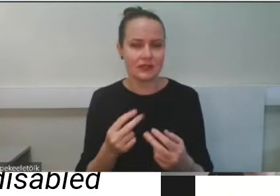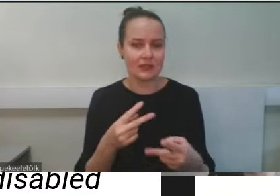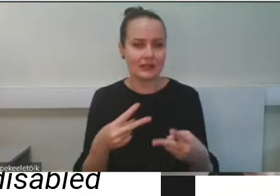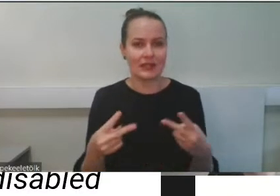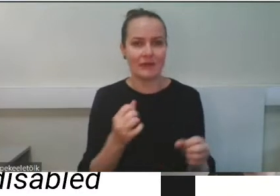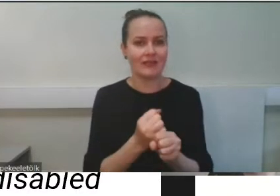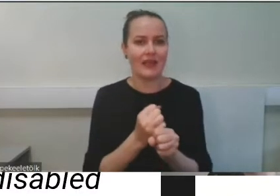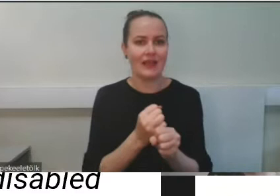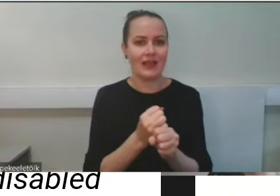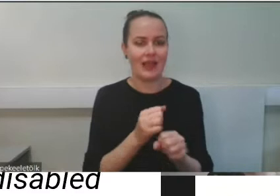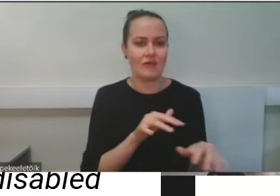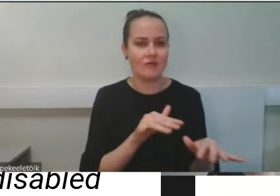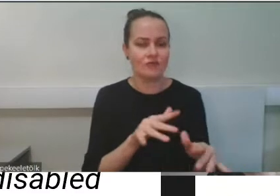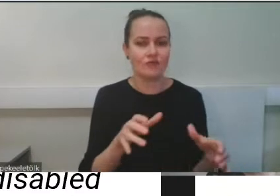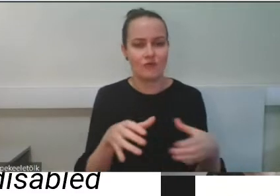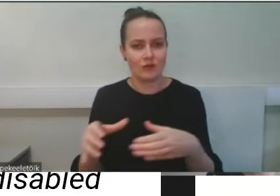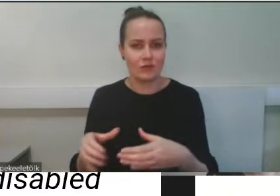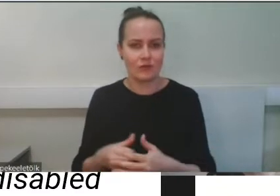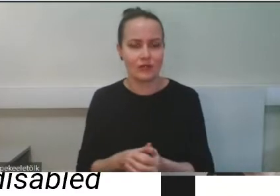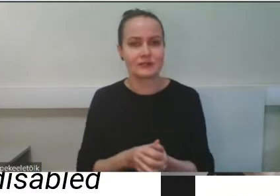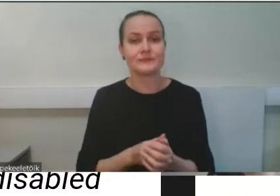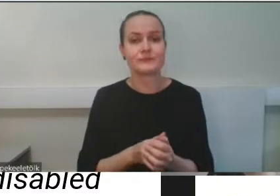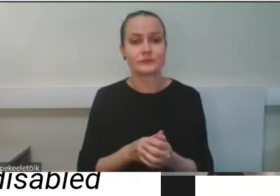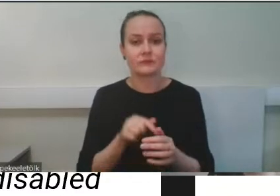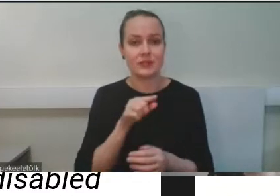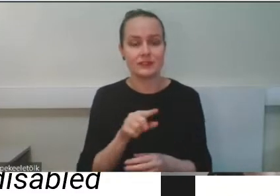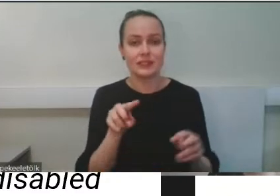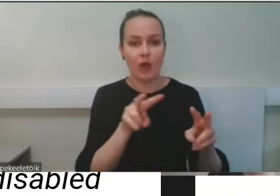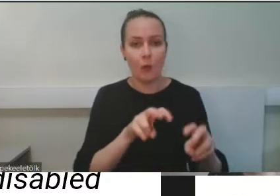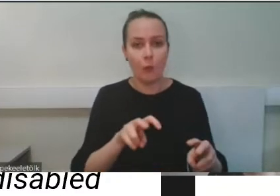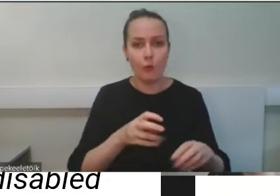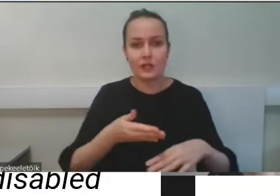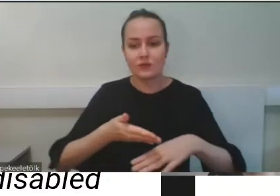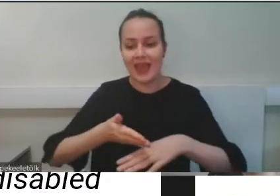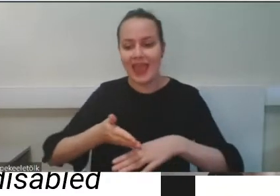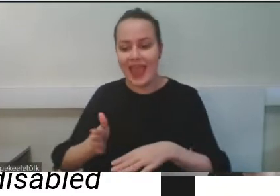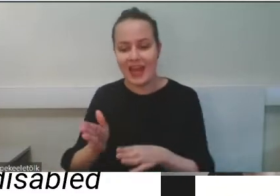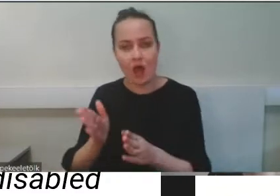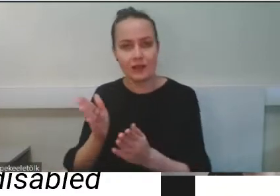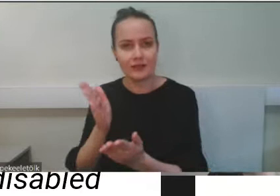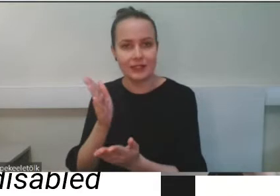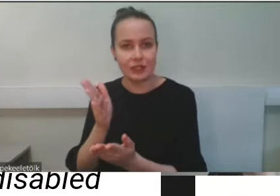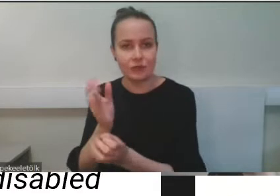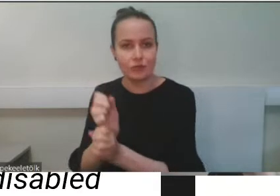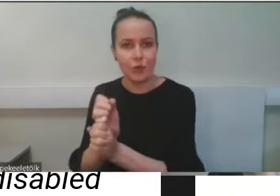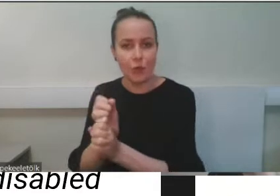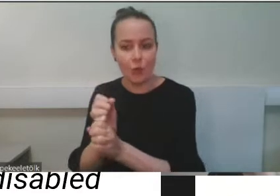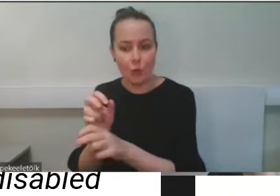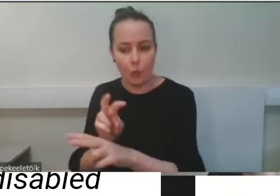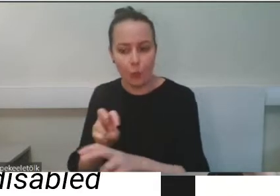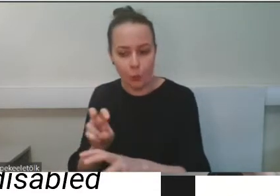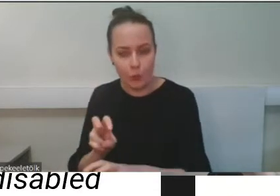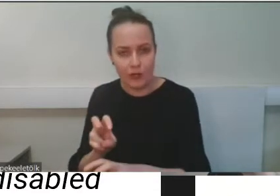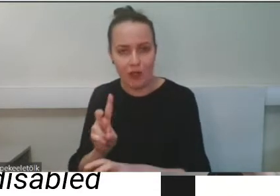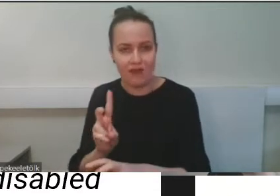Siis definitsioonides on veel ka selline pikaajam nimetus selle